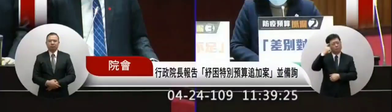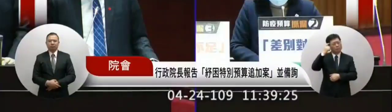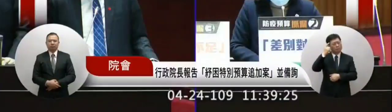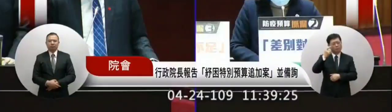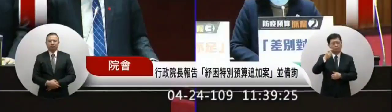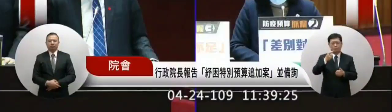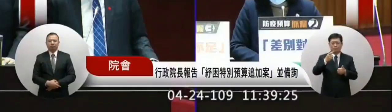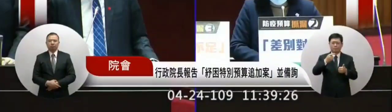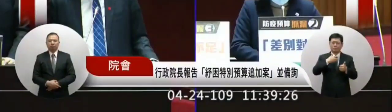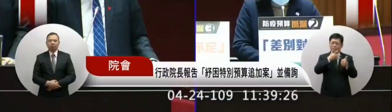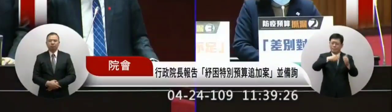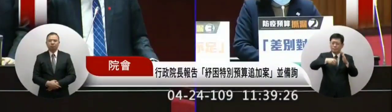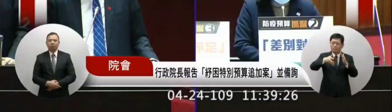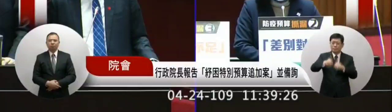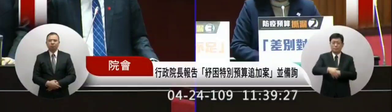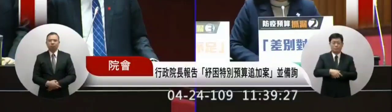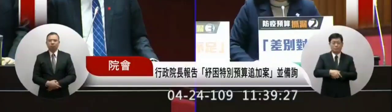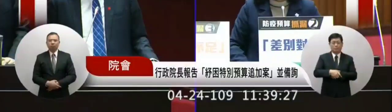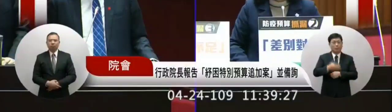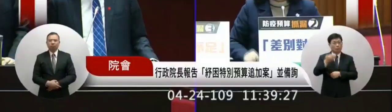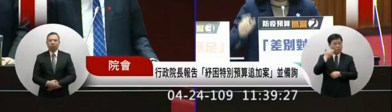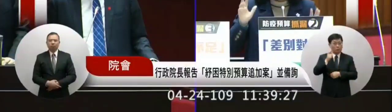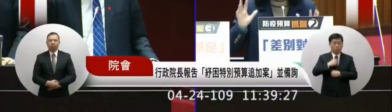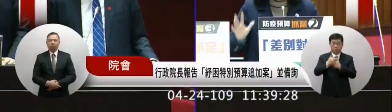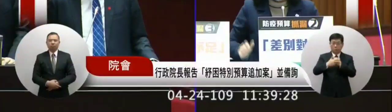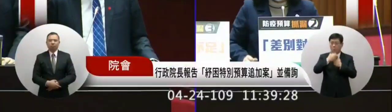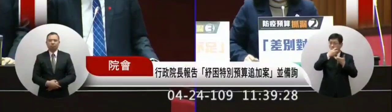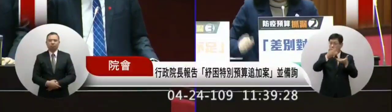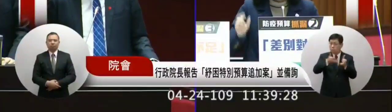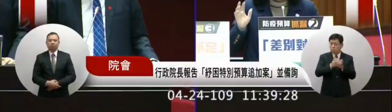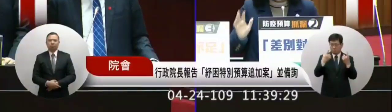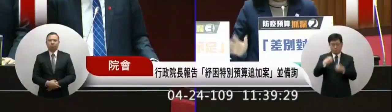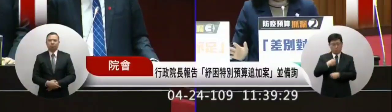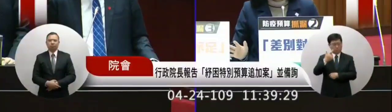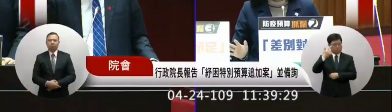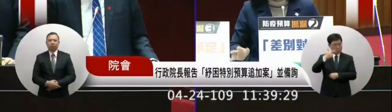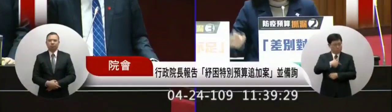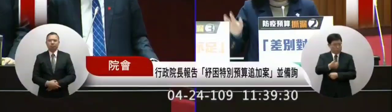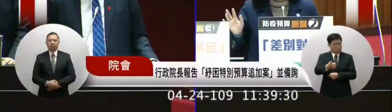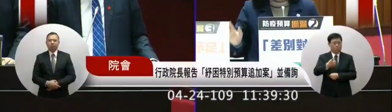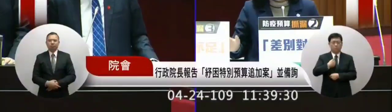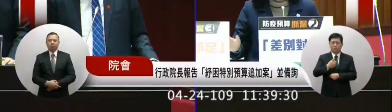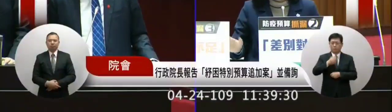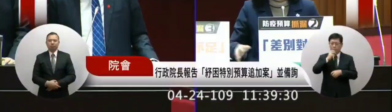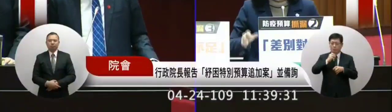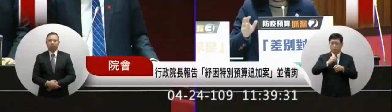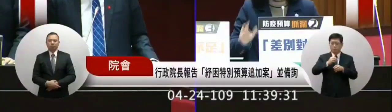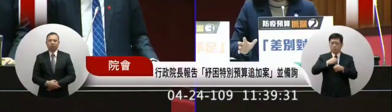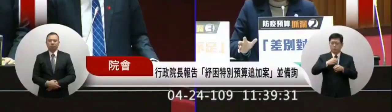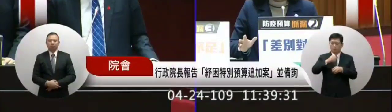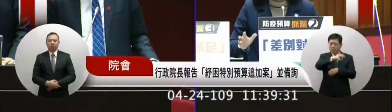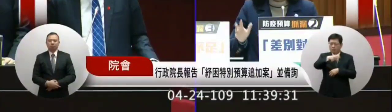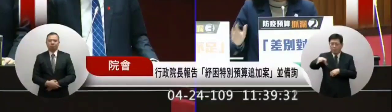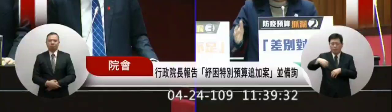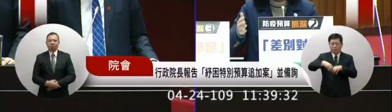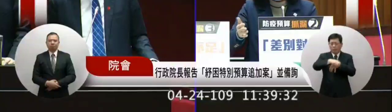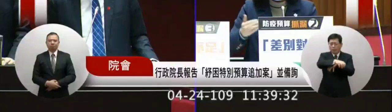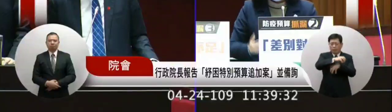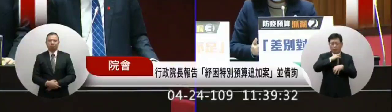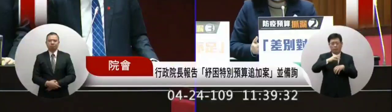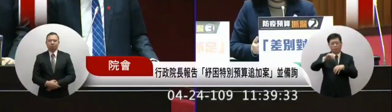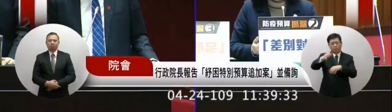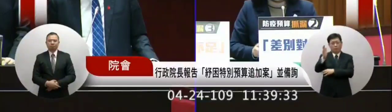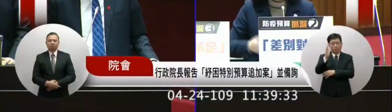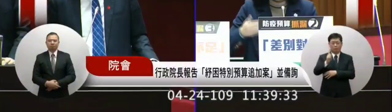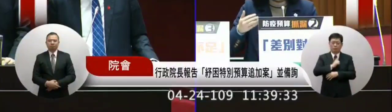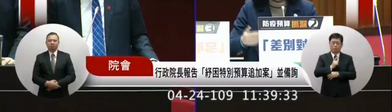想请示院长哦，如果说一个卫福部的这个美意到各地方政府、到各区公所都不敢面对